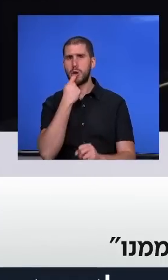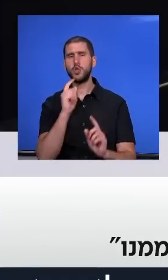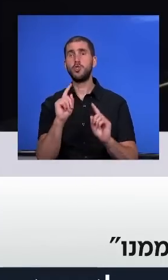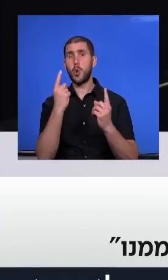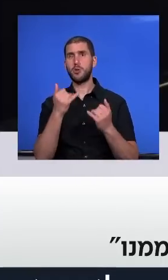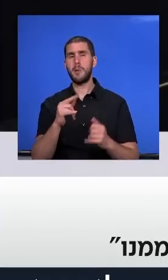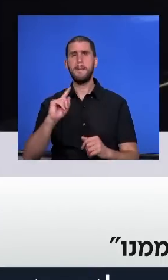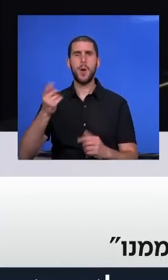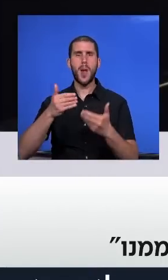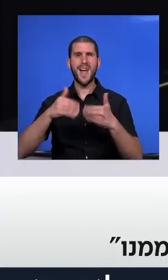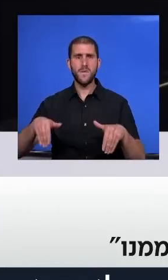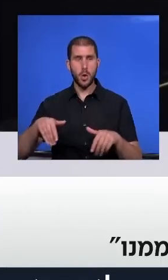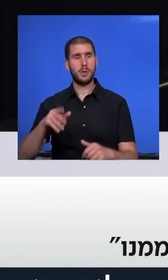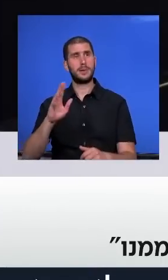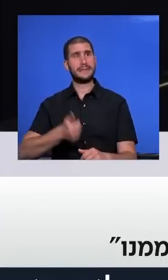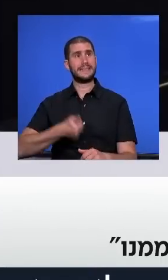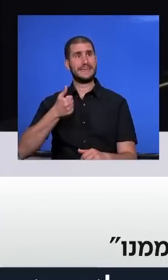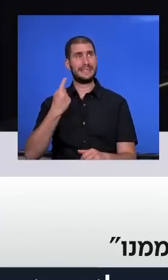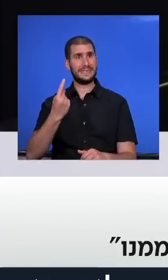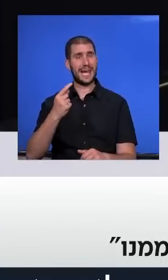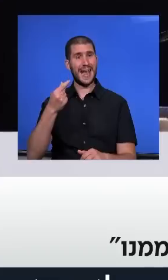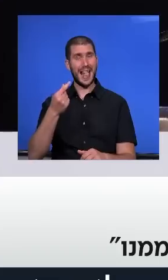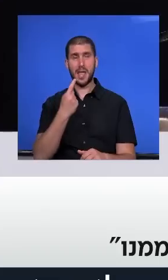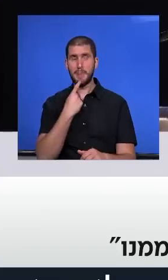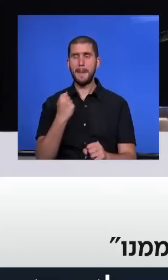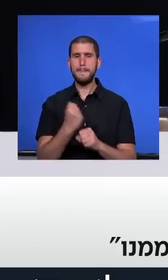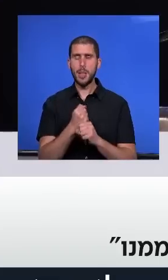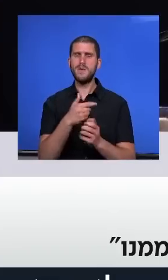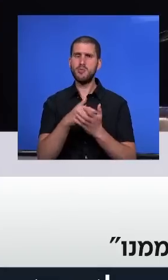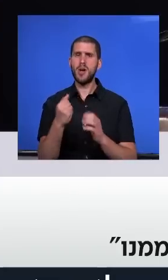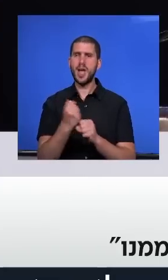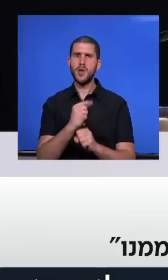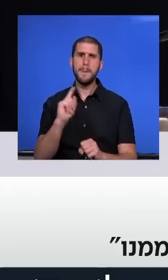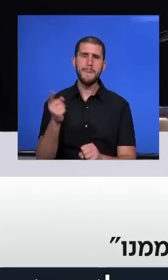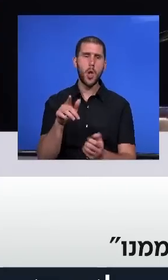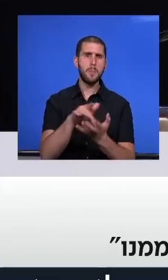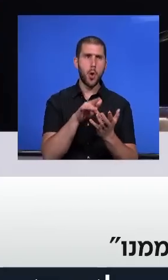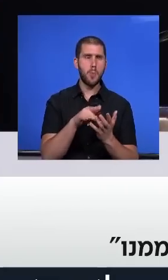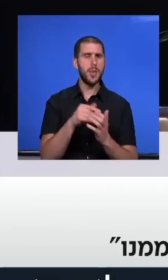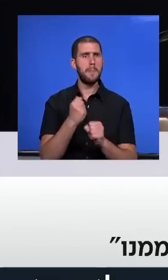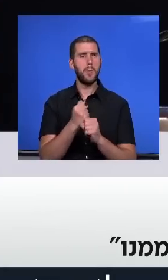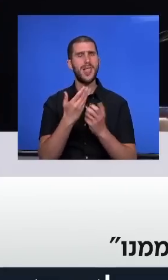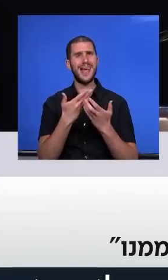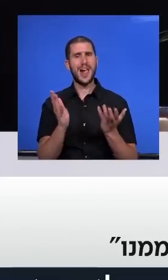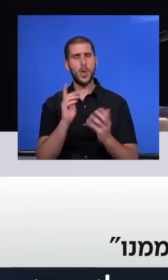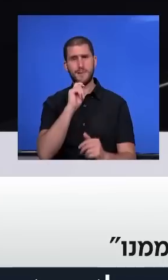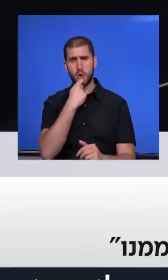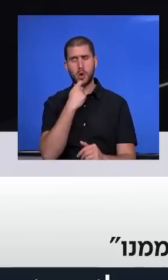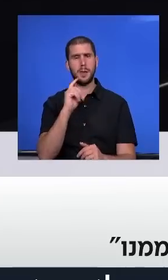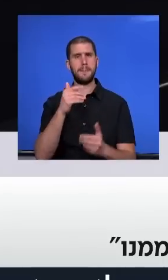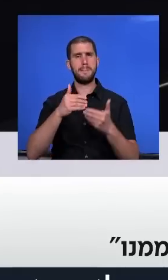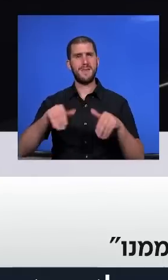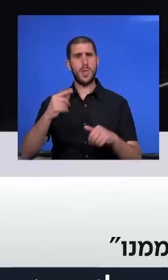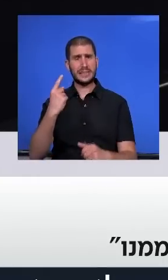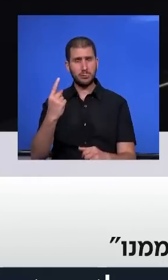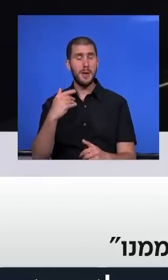בכל הגבולות. השר גלנט אומר, פעלנו ונמשיך לפעול בכל הגזרות בפעולות גלויות וחשאיות לאורך הגבול,